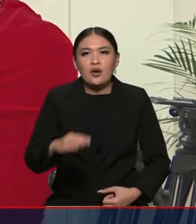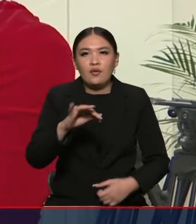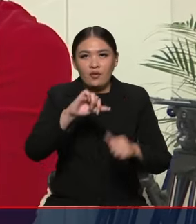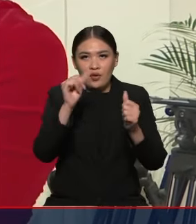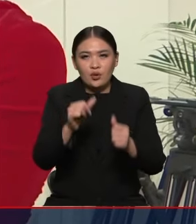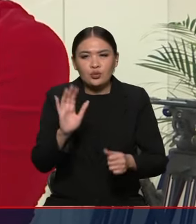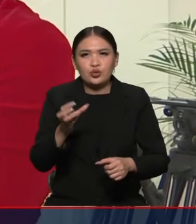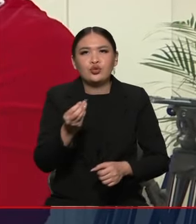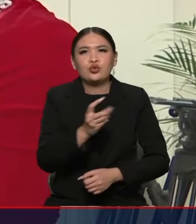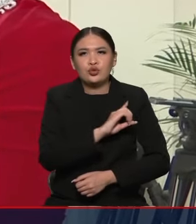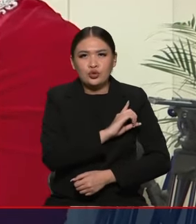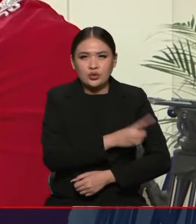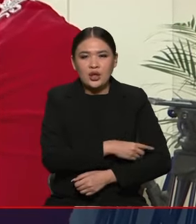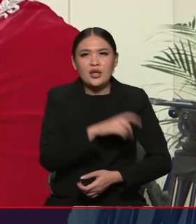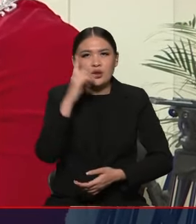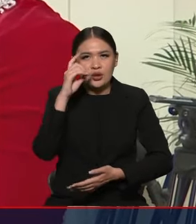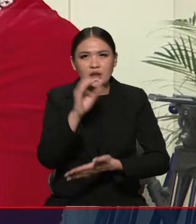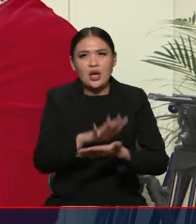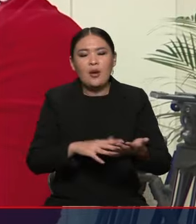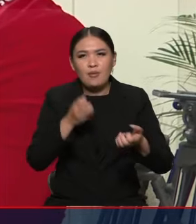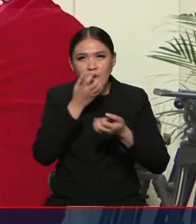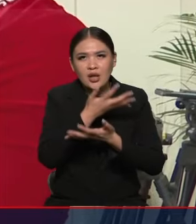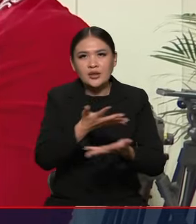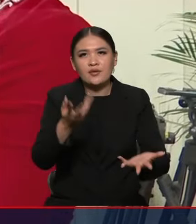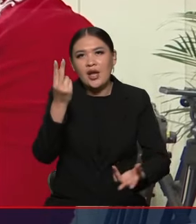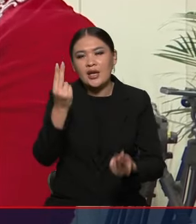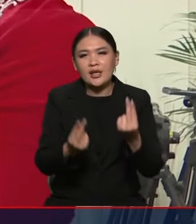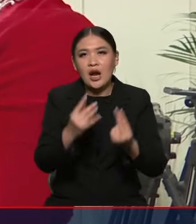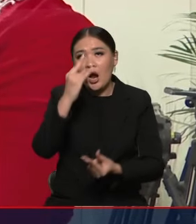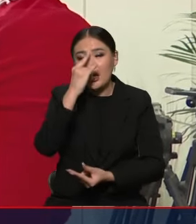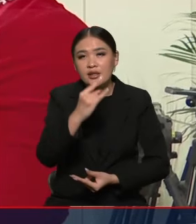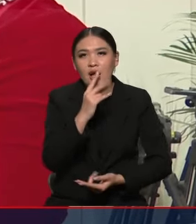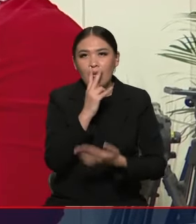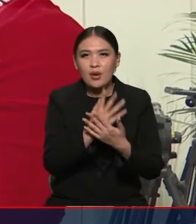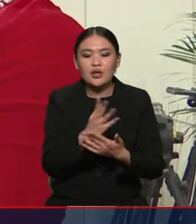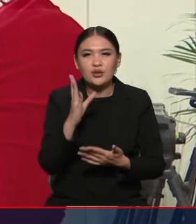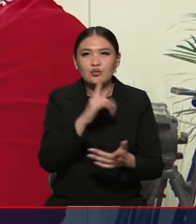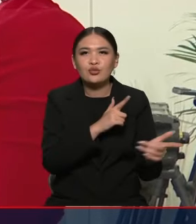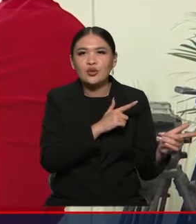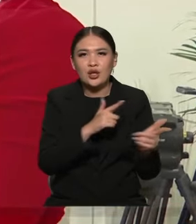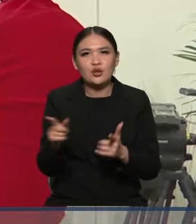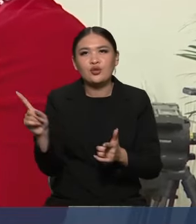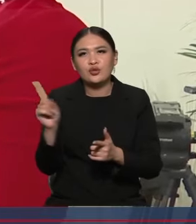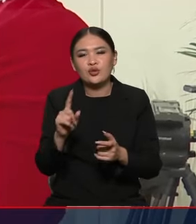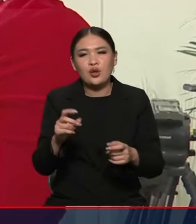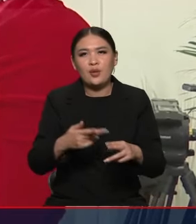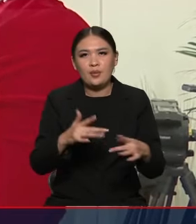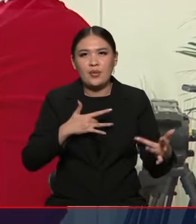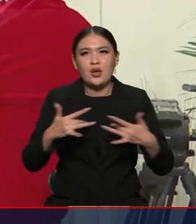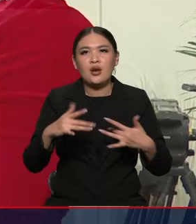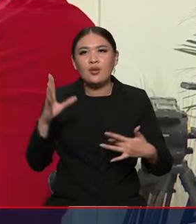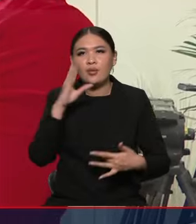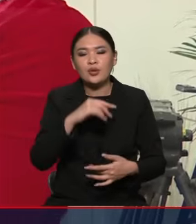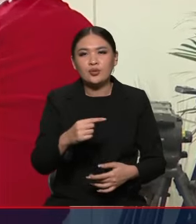только усиливаться, и я верю в дальнейшее процветание игр. Казахстан показал, что готов к проведению такого масштабного мероприятия.